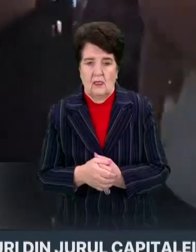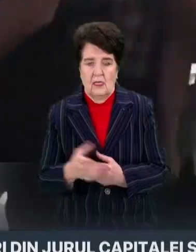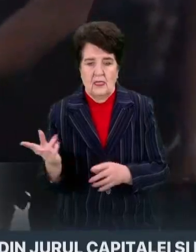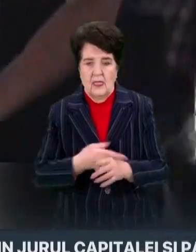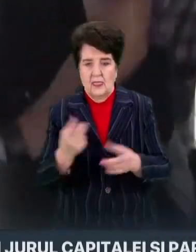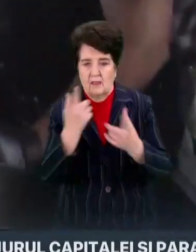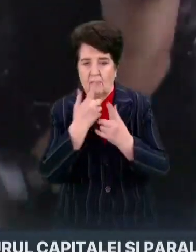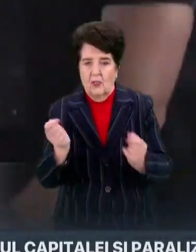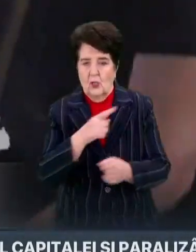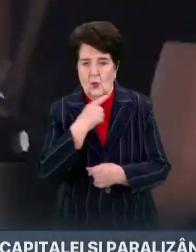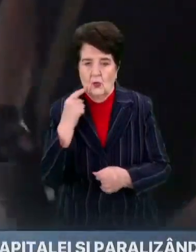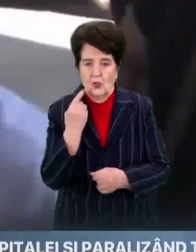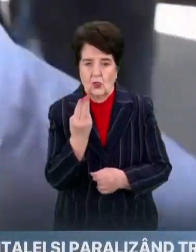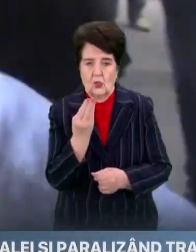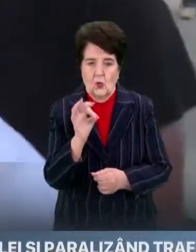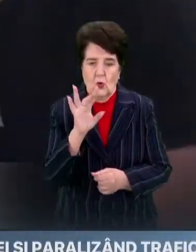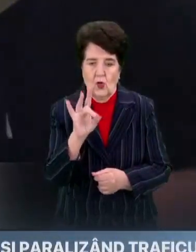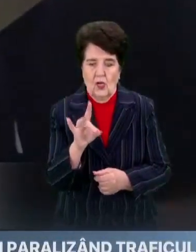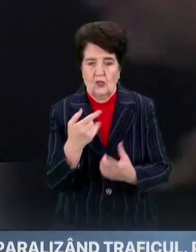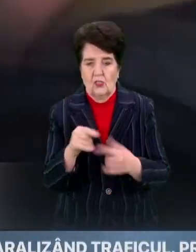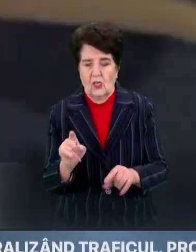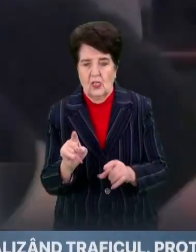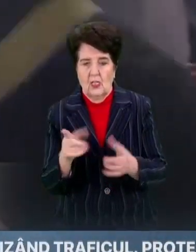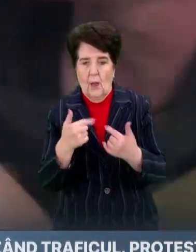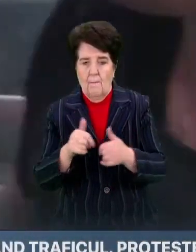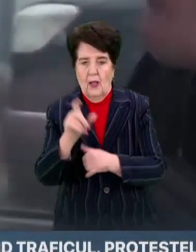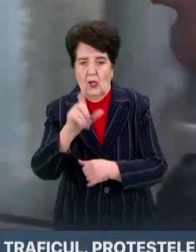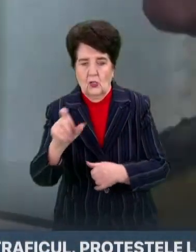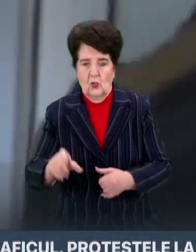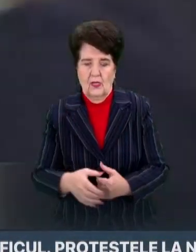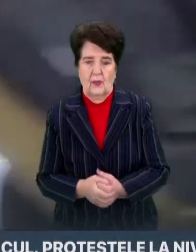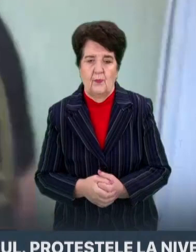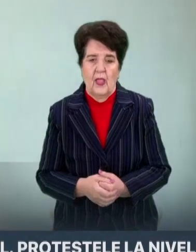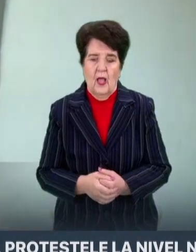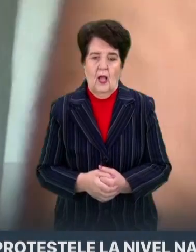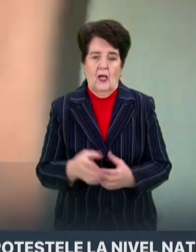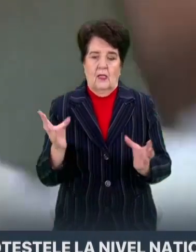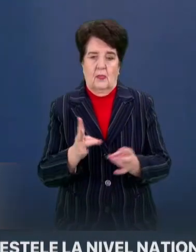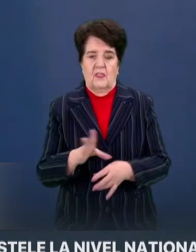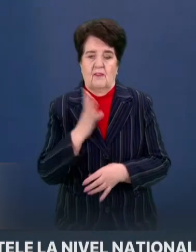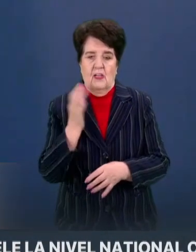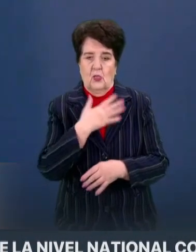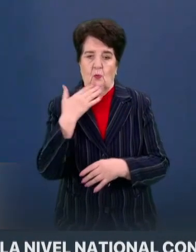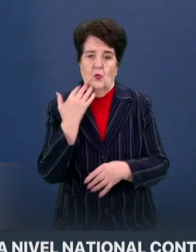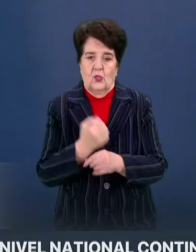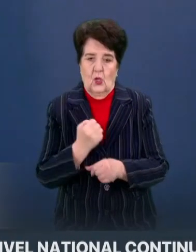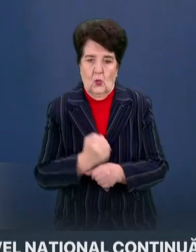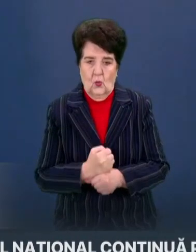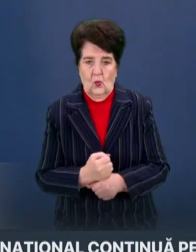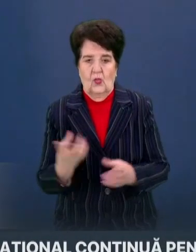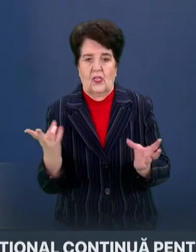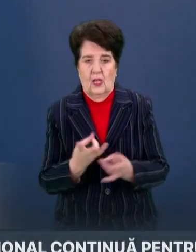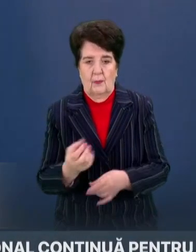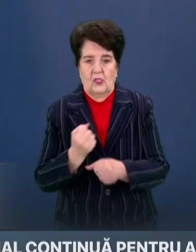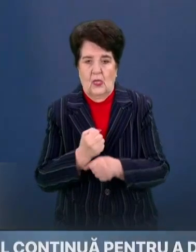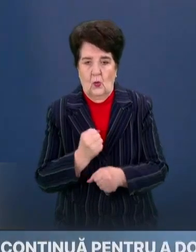dezinformării rusești, inclusiv domnul Șor și persoane asociate cu dânsul. Urmează să facem foarte multe lucruri, trebuie să lucrăm,